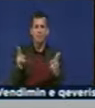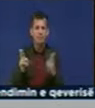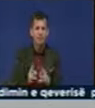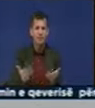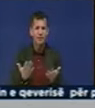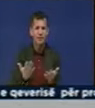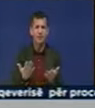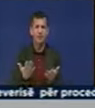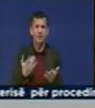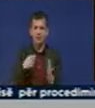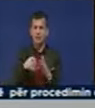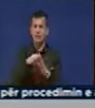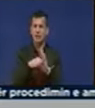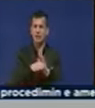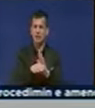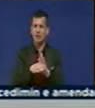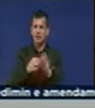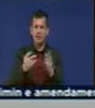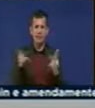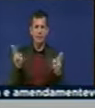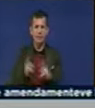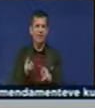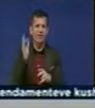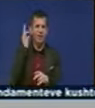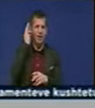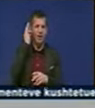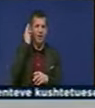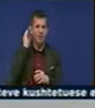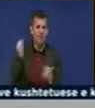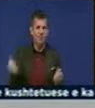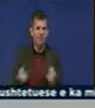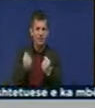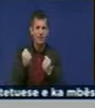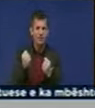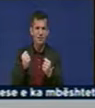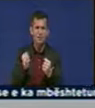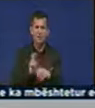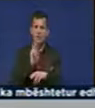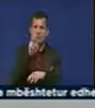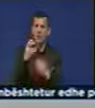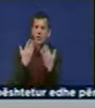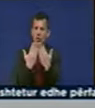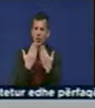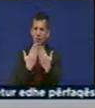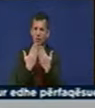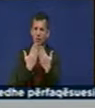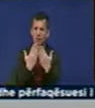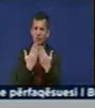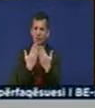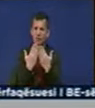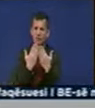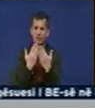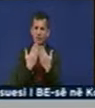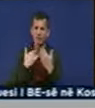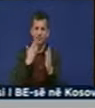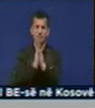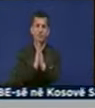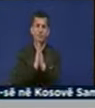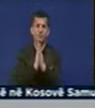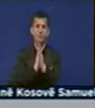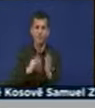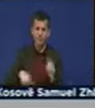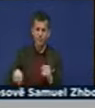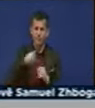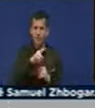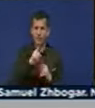ku ky limit pengon femrën preshevare të shkollohet. Andaj bëj thirrje nga këtu